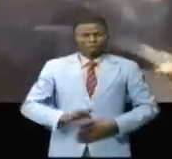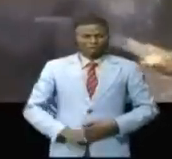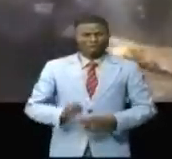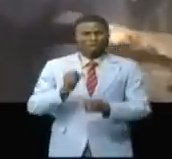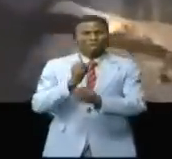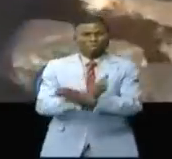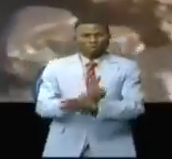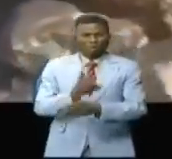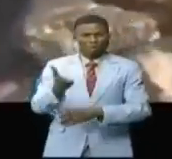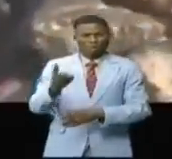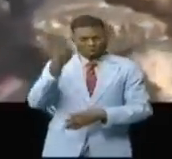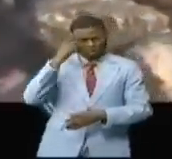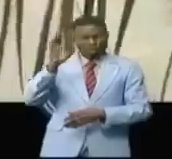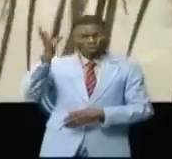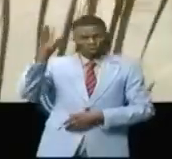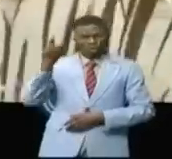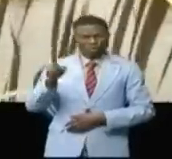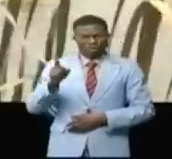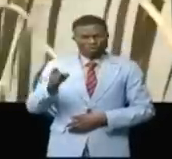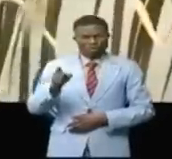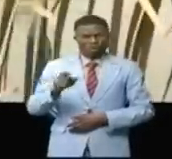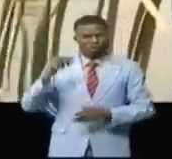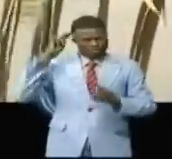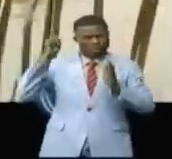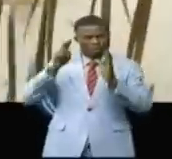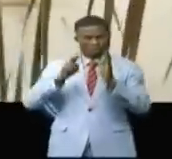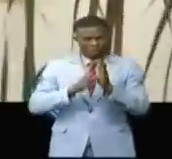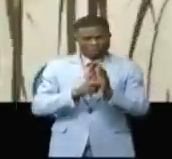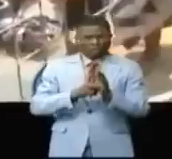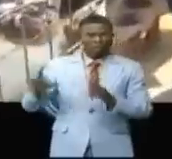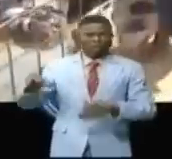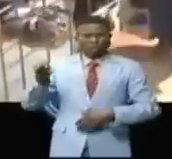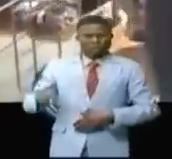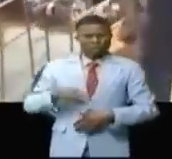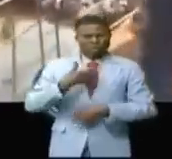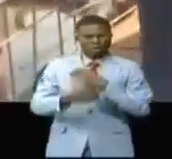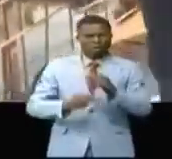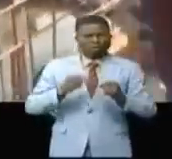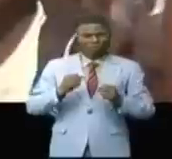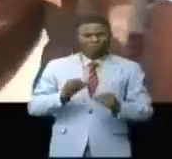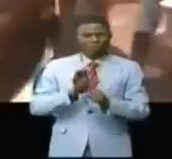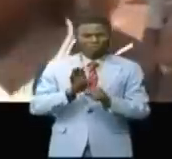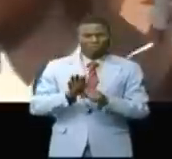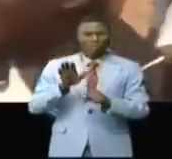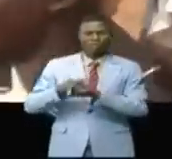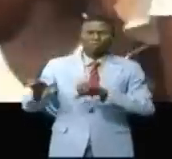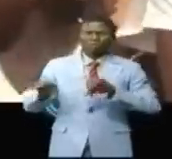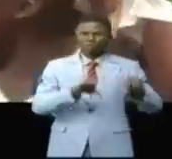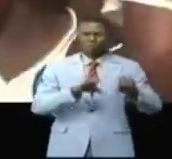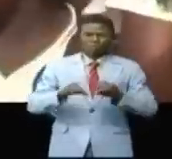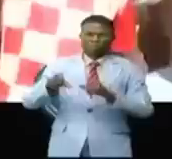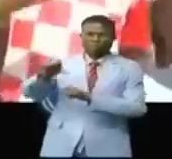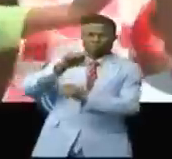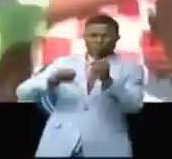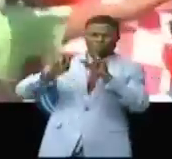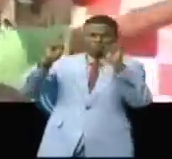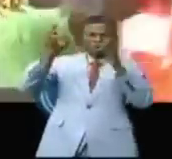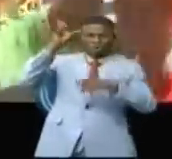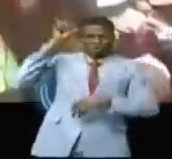l'exemple en six éditions bod par le gouvernement kabila qui multiplie depuis des actions dans la périphérie de la ville de lubumbashi